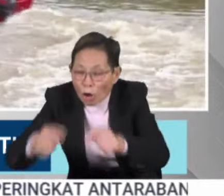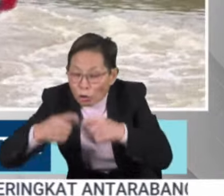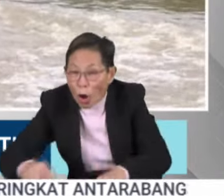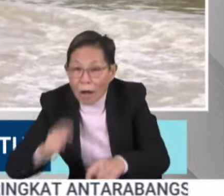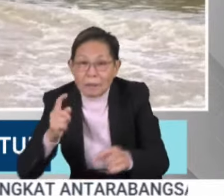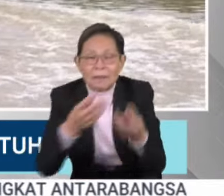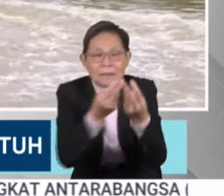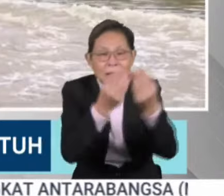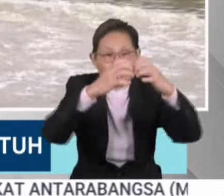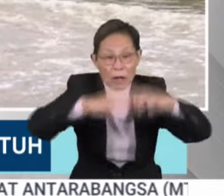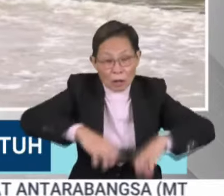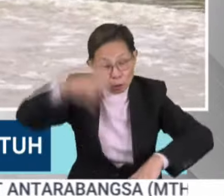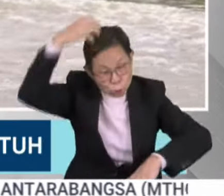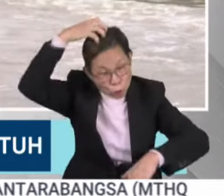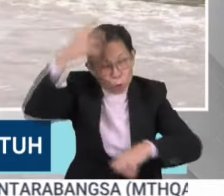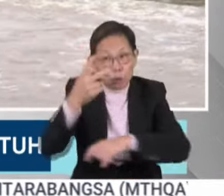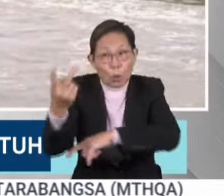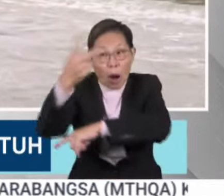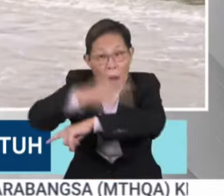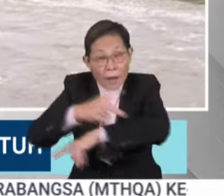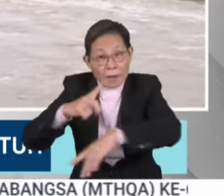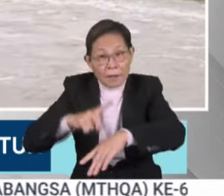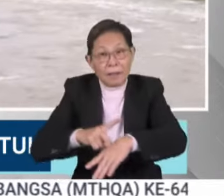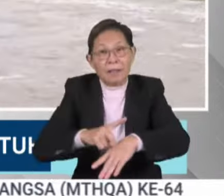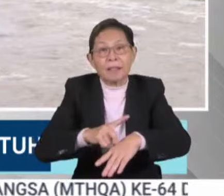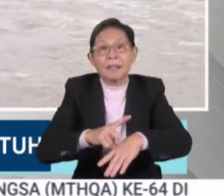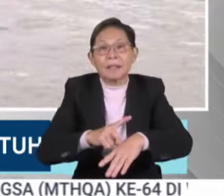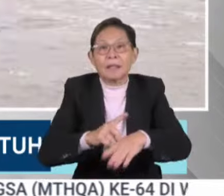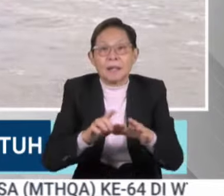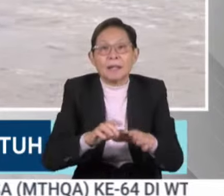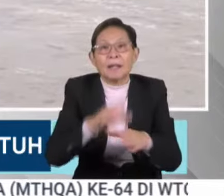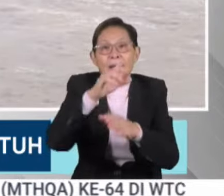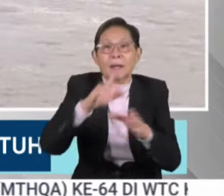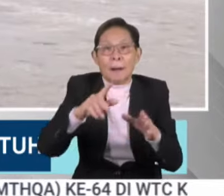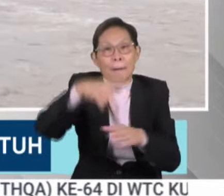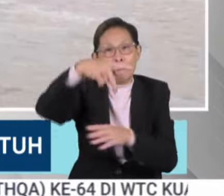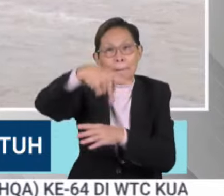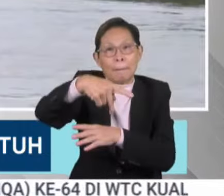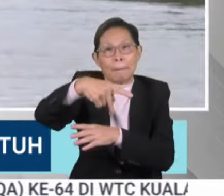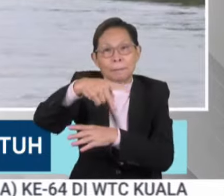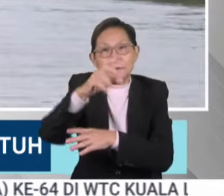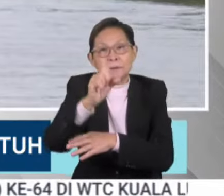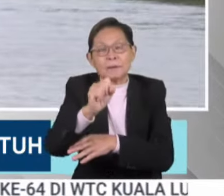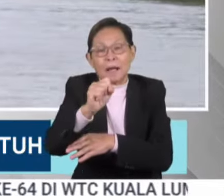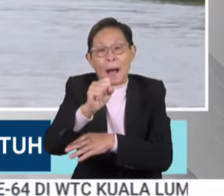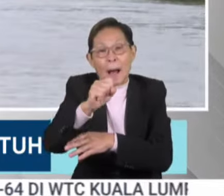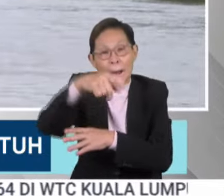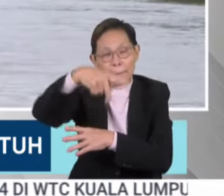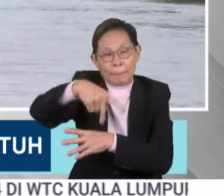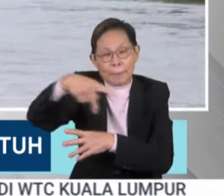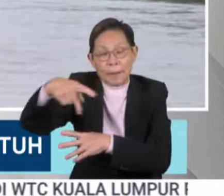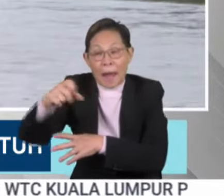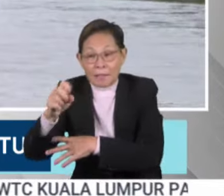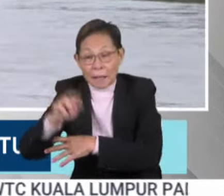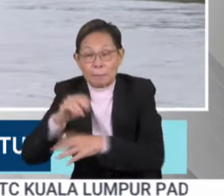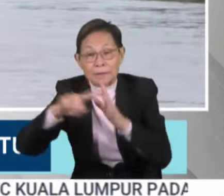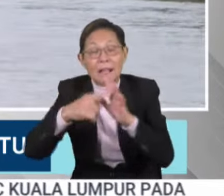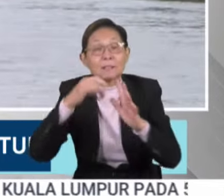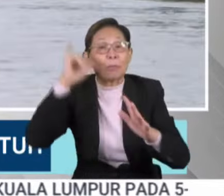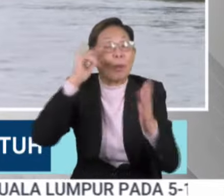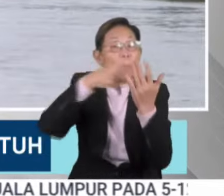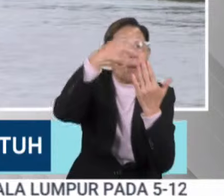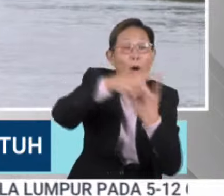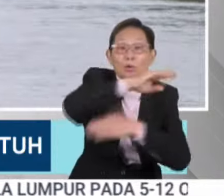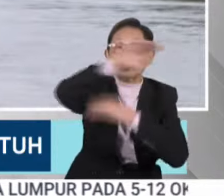bencana tanah runtuh Selangor selama 2 hari di Markas Pasukan Mencari dan Menyelamat Khas Malaysia bermula semalam. Dalam program itu,